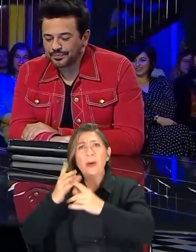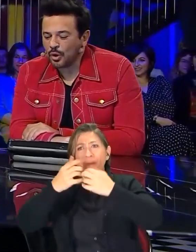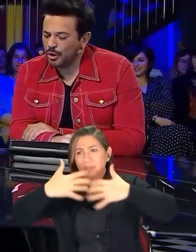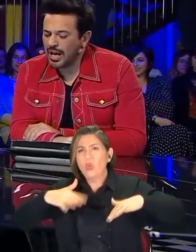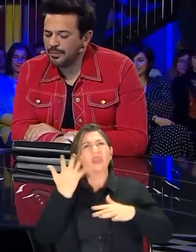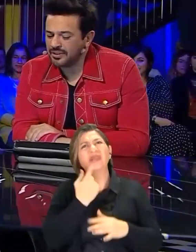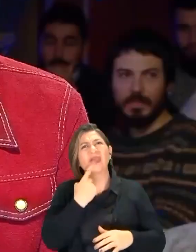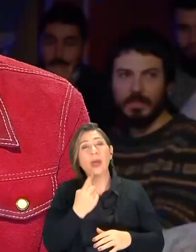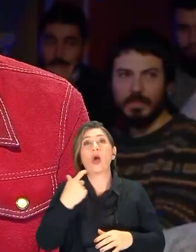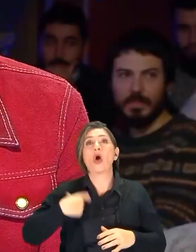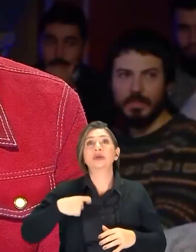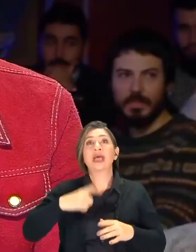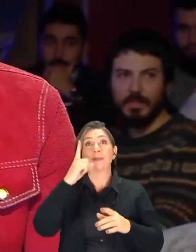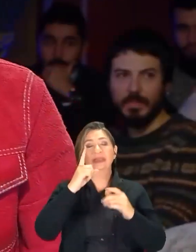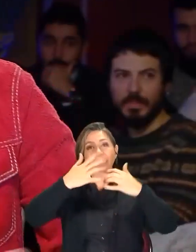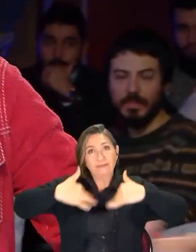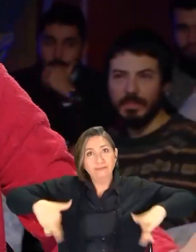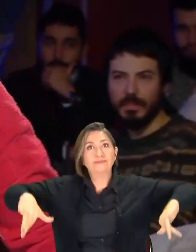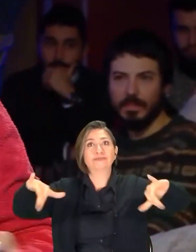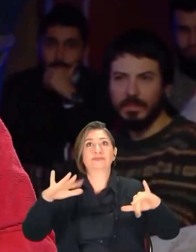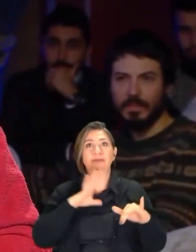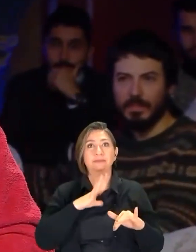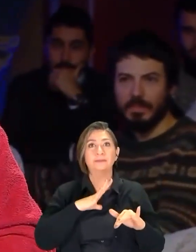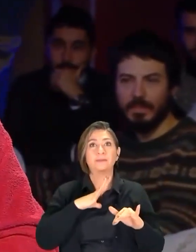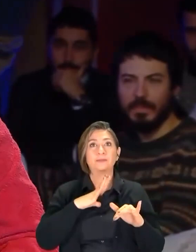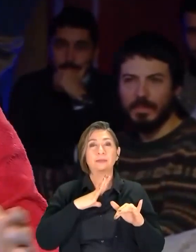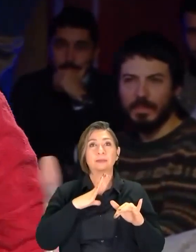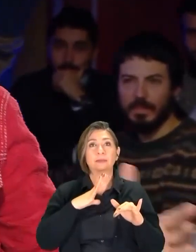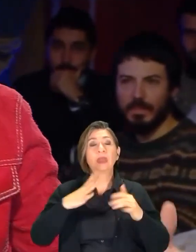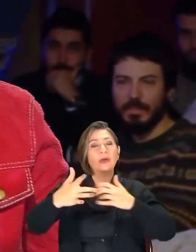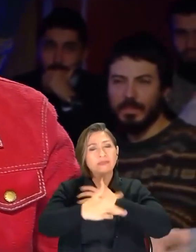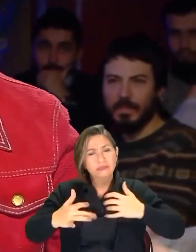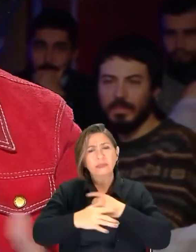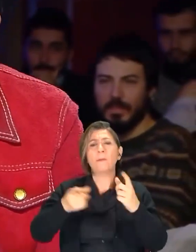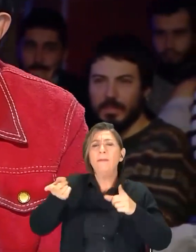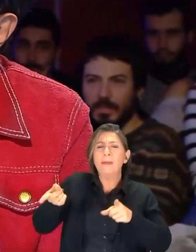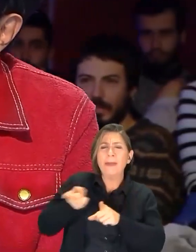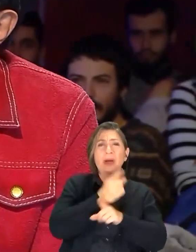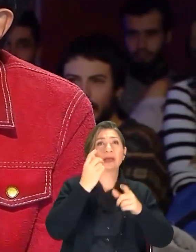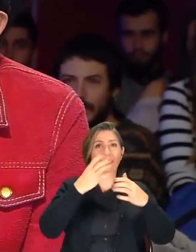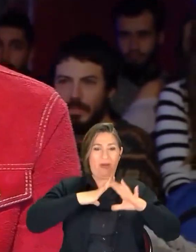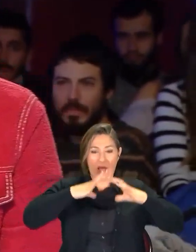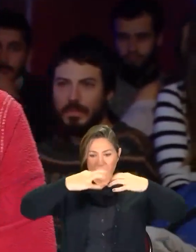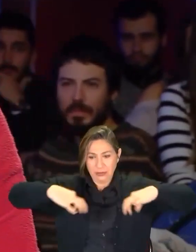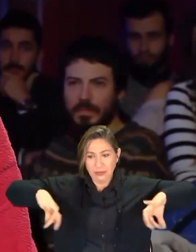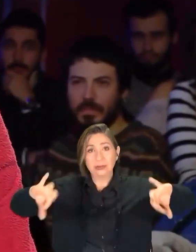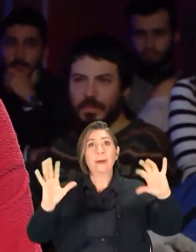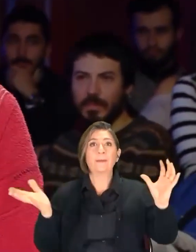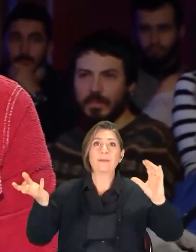Ne demek o sinema özel bir Senfoni Orkestrası Yani yine Senfoni orkestrasından Tabii bir sürü yerden Eee